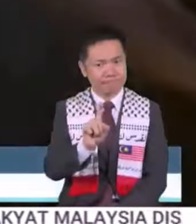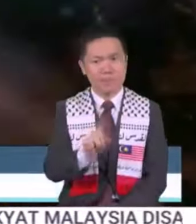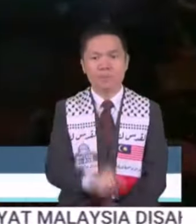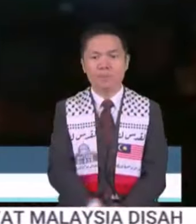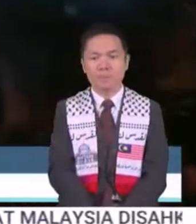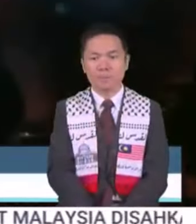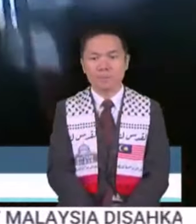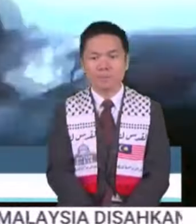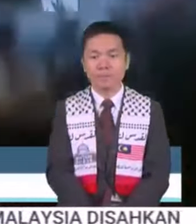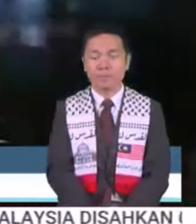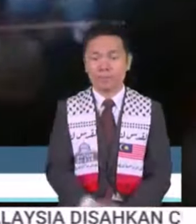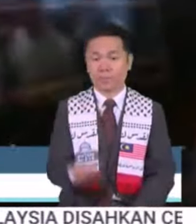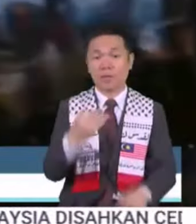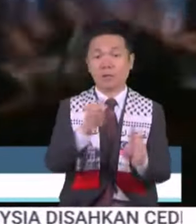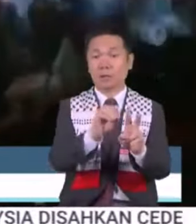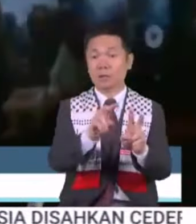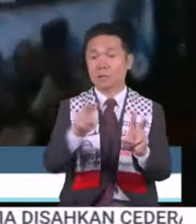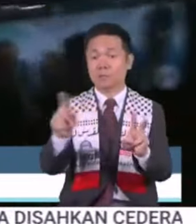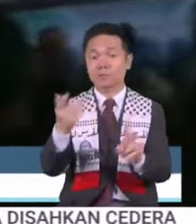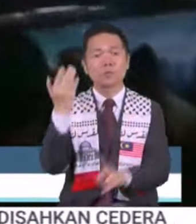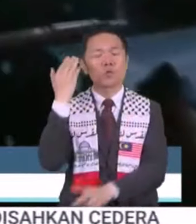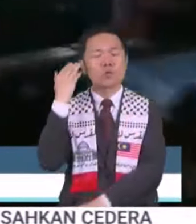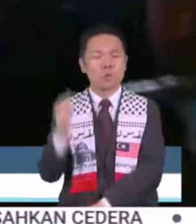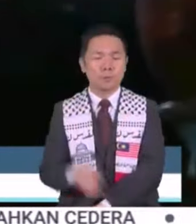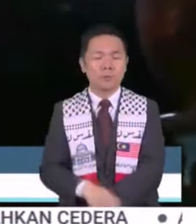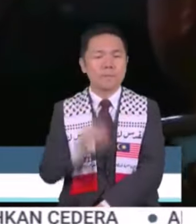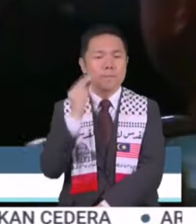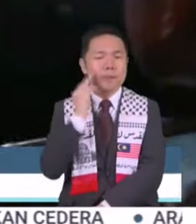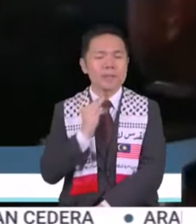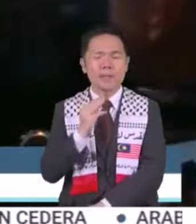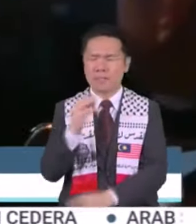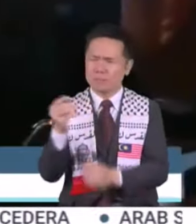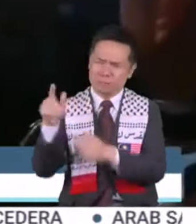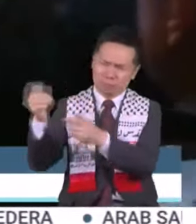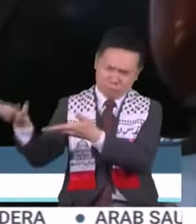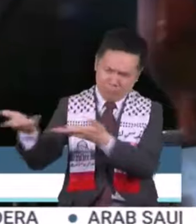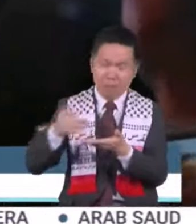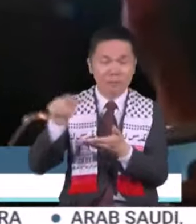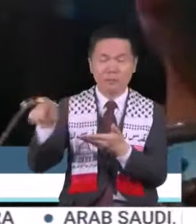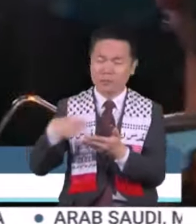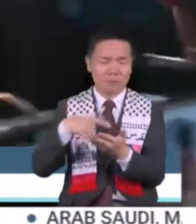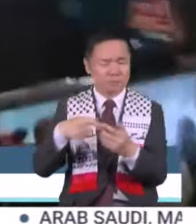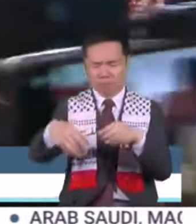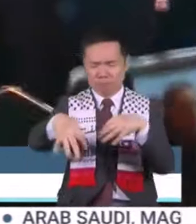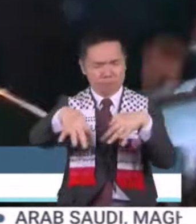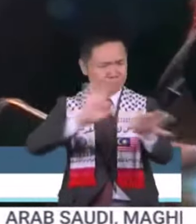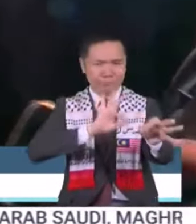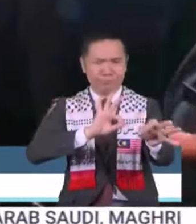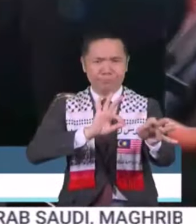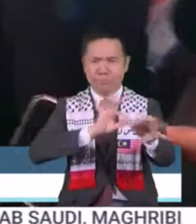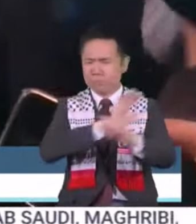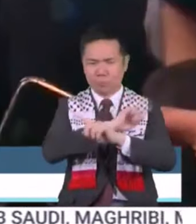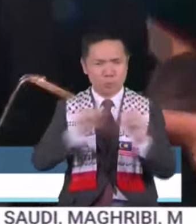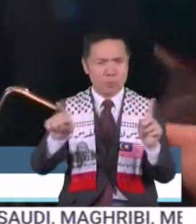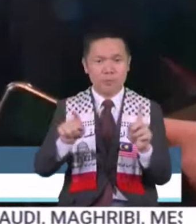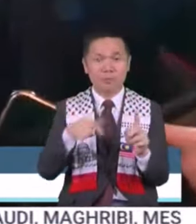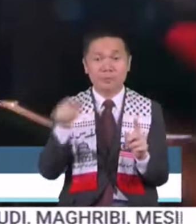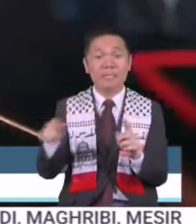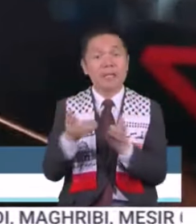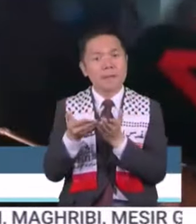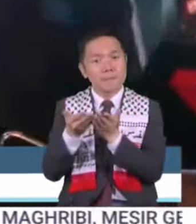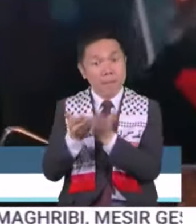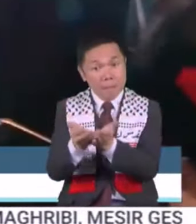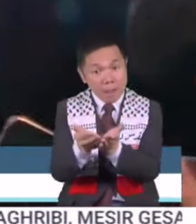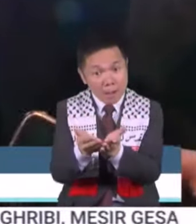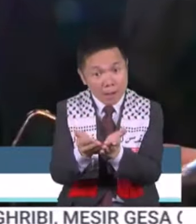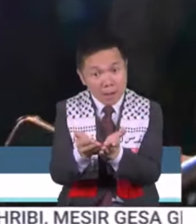Yang benarkan 2002 itu Tun Mahathir bawa Azim, kita dah batalkan. Ingat 2002 yang membenarkan kapal Israel